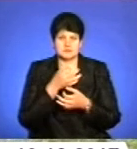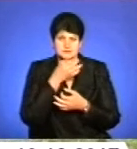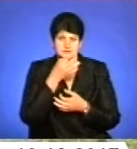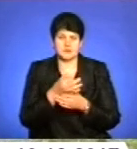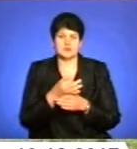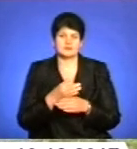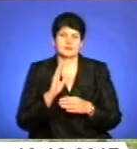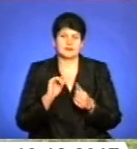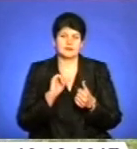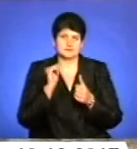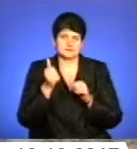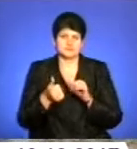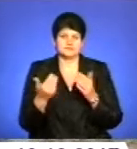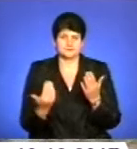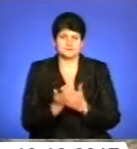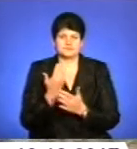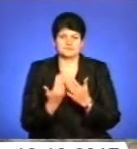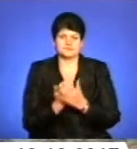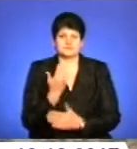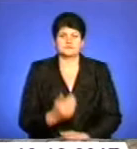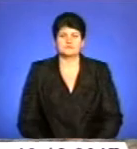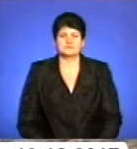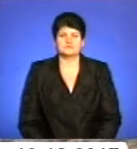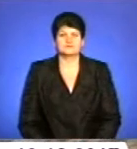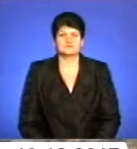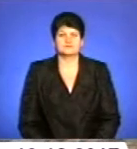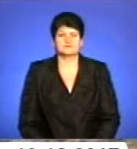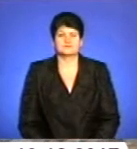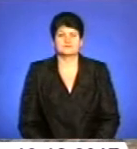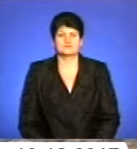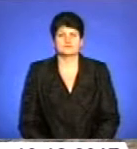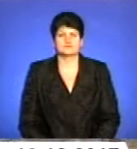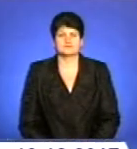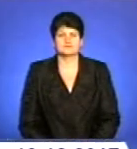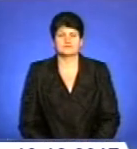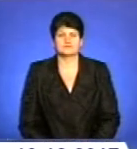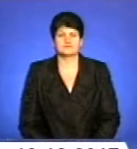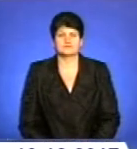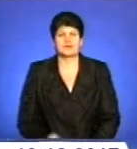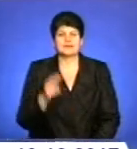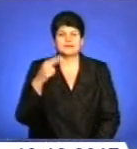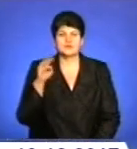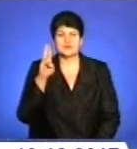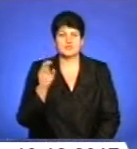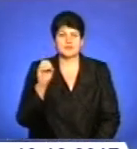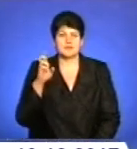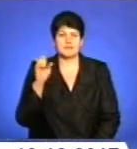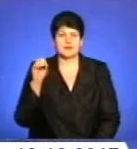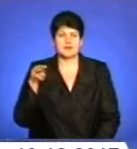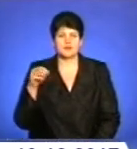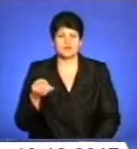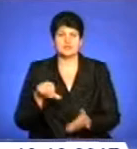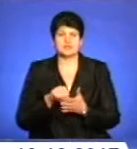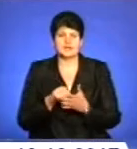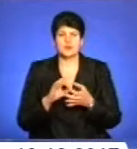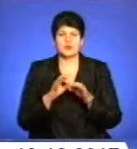вам у наступних випусках. Анжела Шова, Василь Панчук, Вісті ТТБ. Дмитро Щебетюк, член української